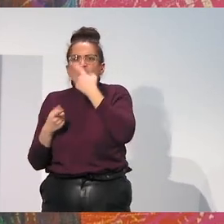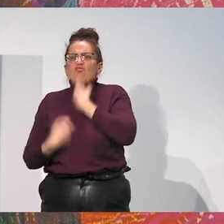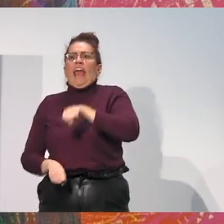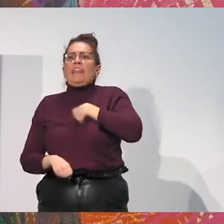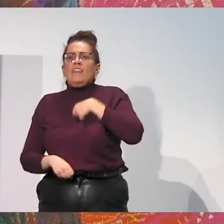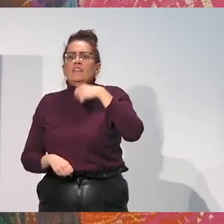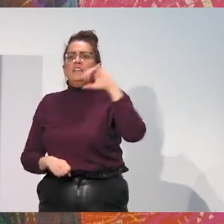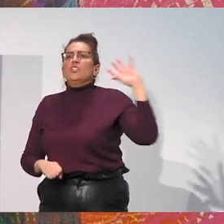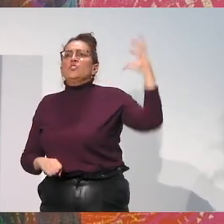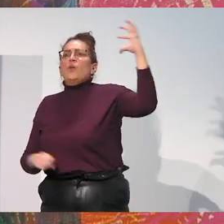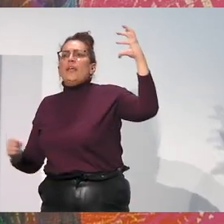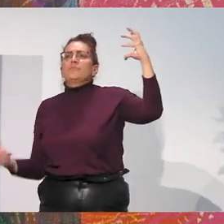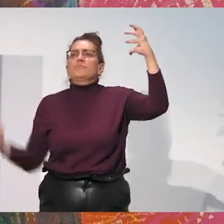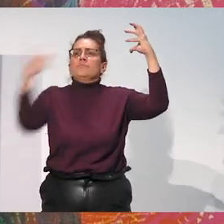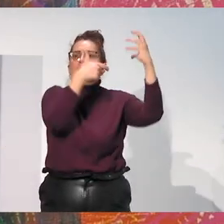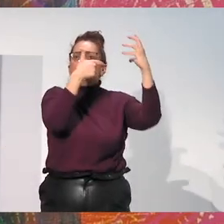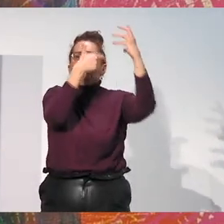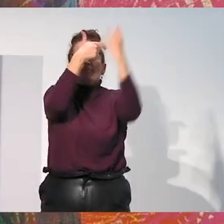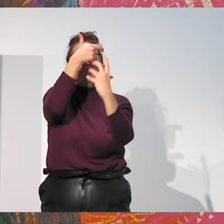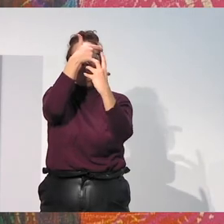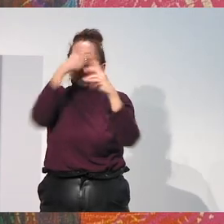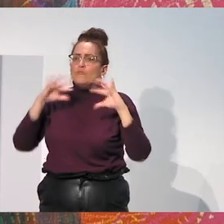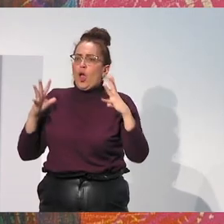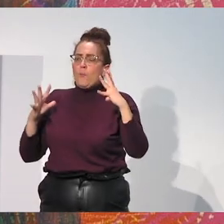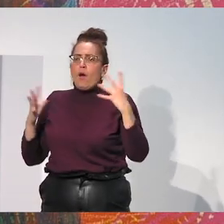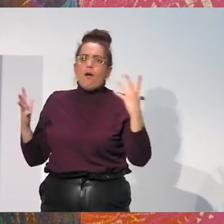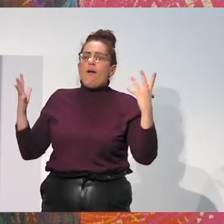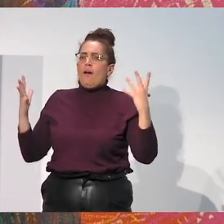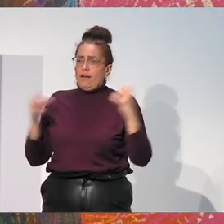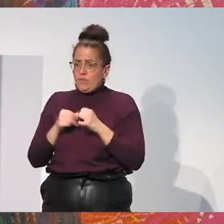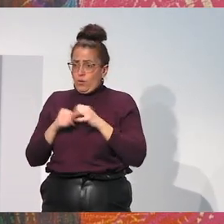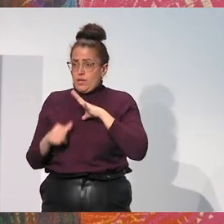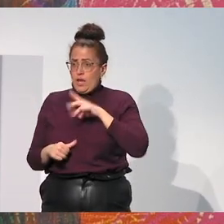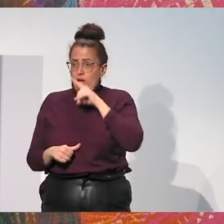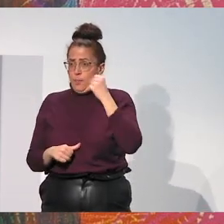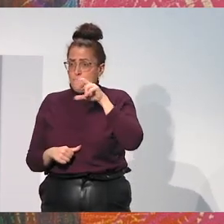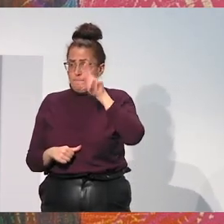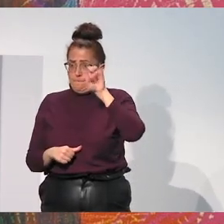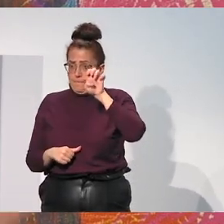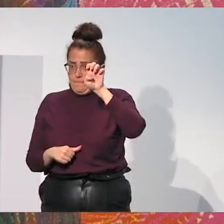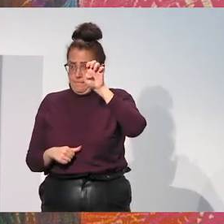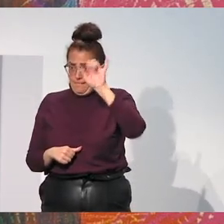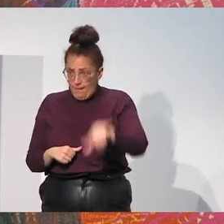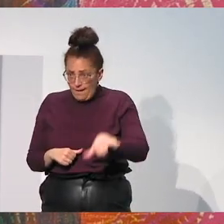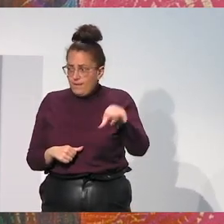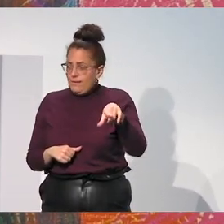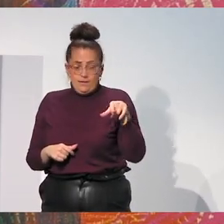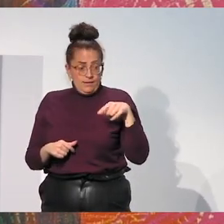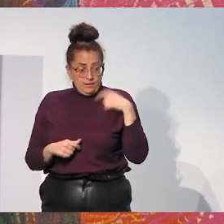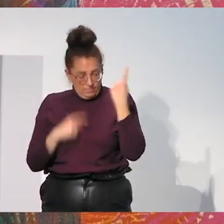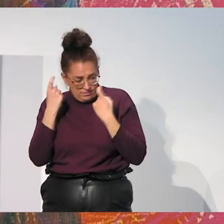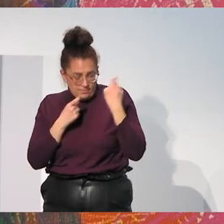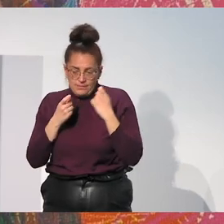on se fait de l'ombre. Et il y a un architecte à cette époque qui s'appelle Augustin Rey qui essaye d'imaginer ce que serait une